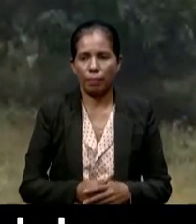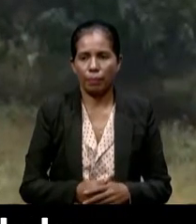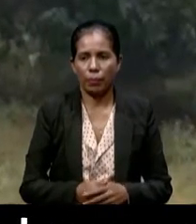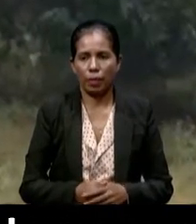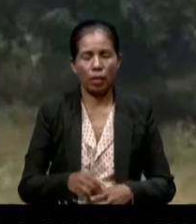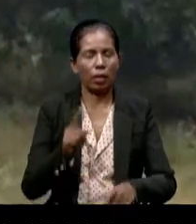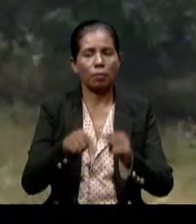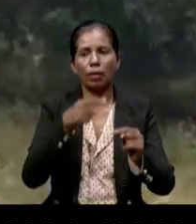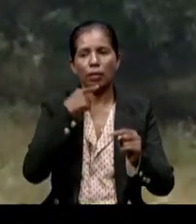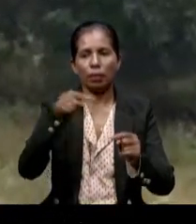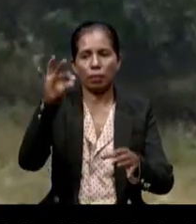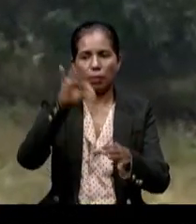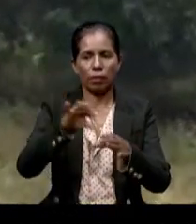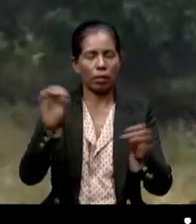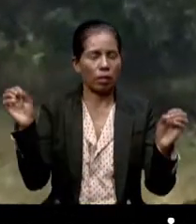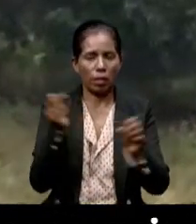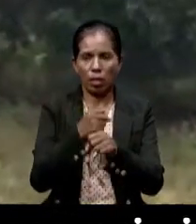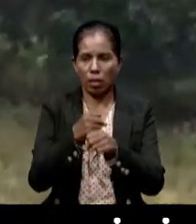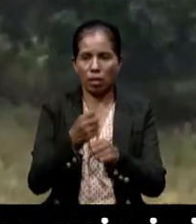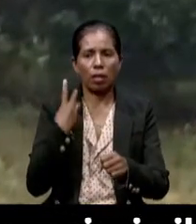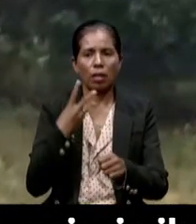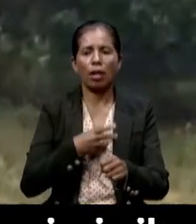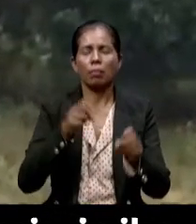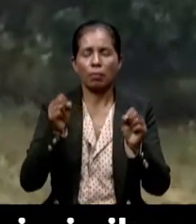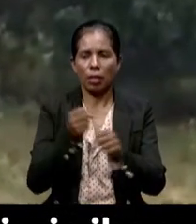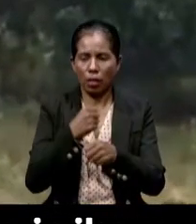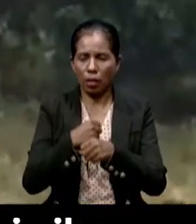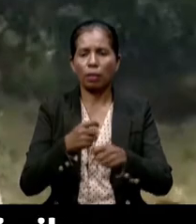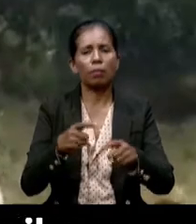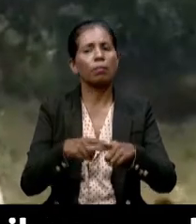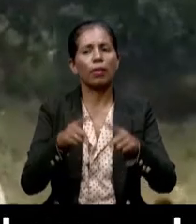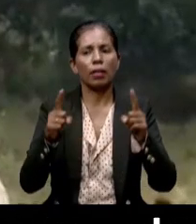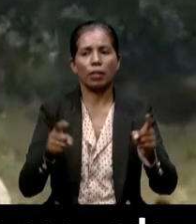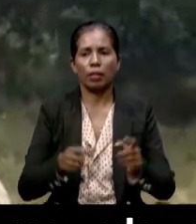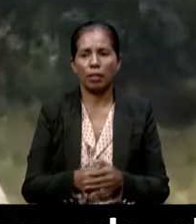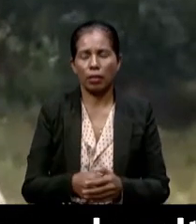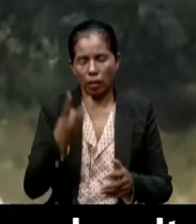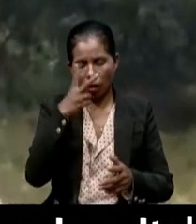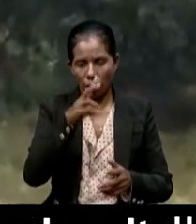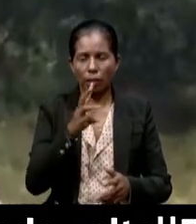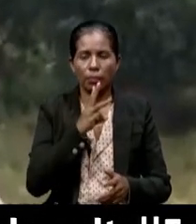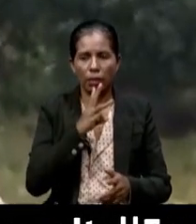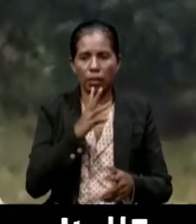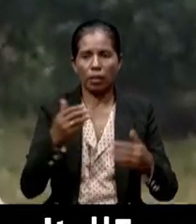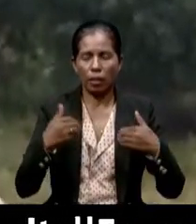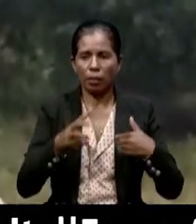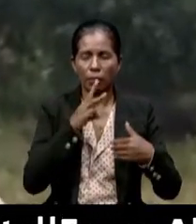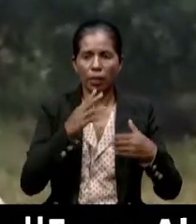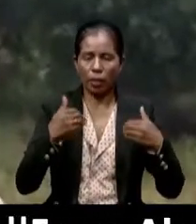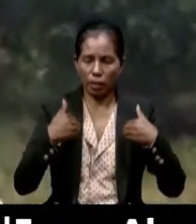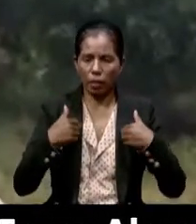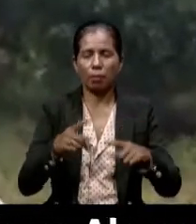Labe diyan de nakara abandonu lahalo bati kilai. Ami bel halo mebe. Pehin par lai be. Be iha